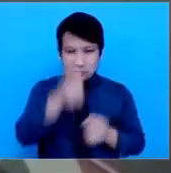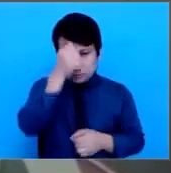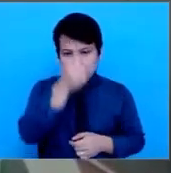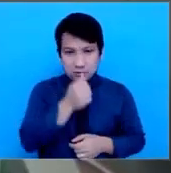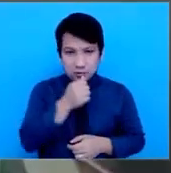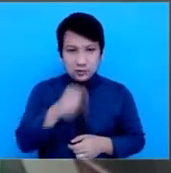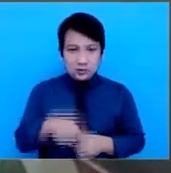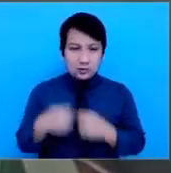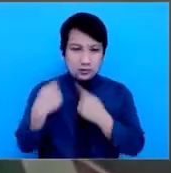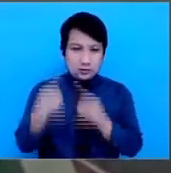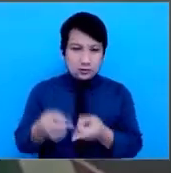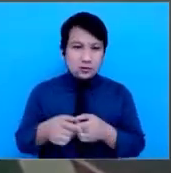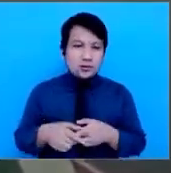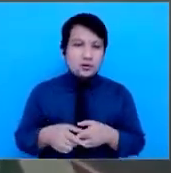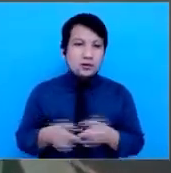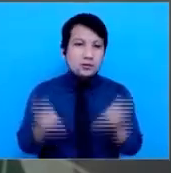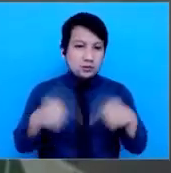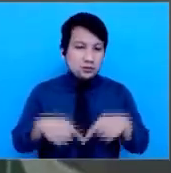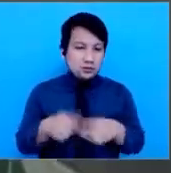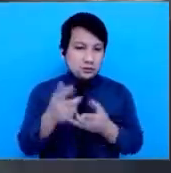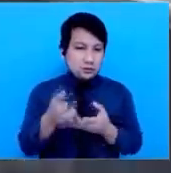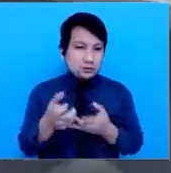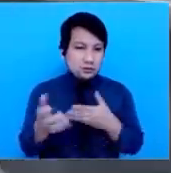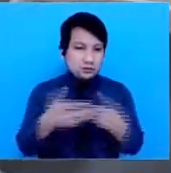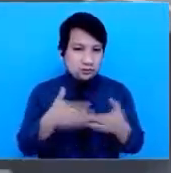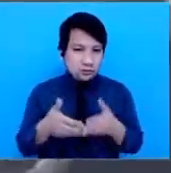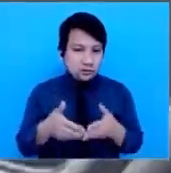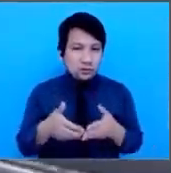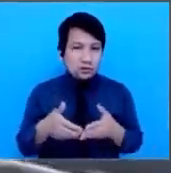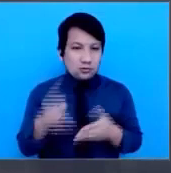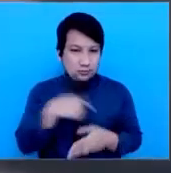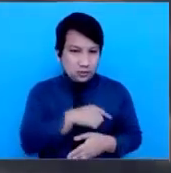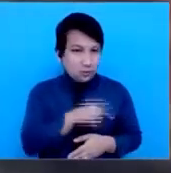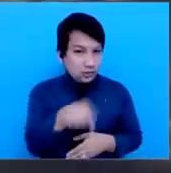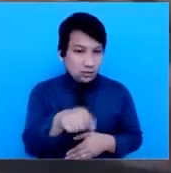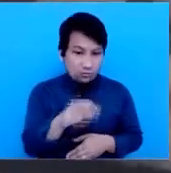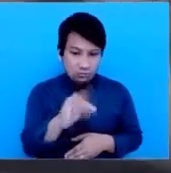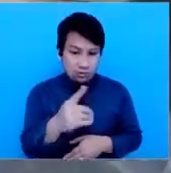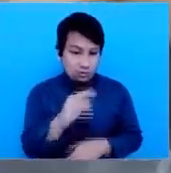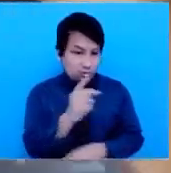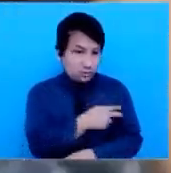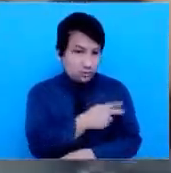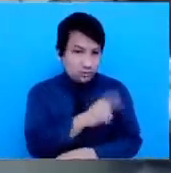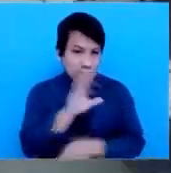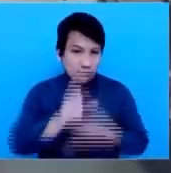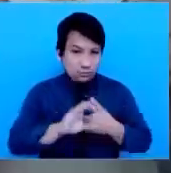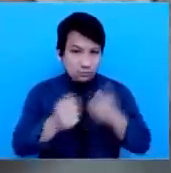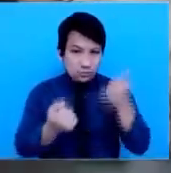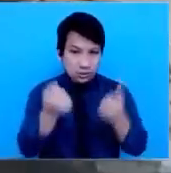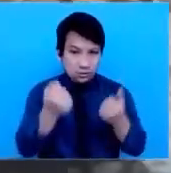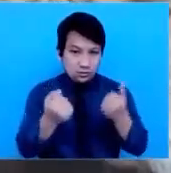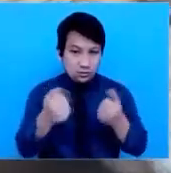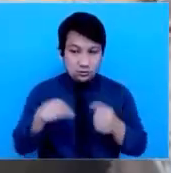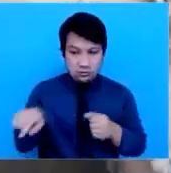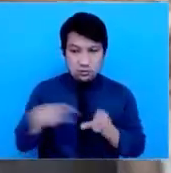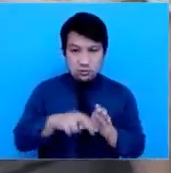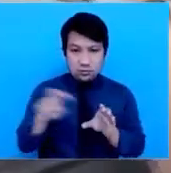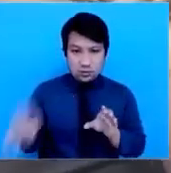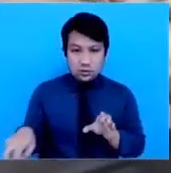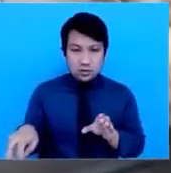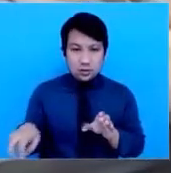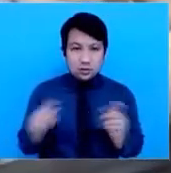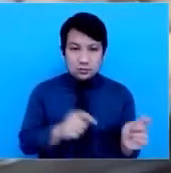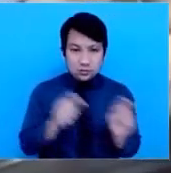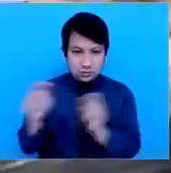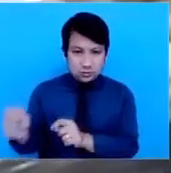in the implementation for today. Kunyari po yung driver, pag hindi pa fully vaccinated yung driver, pinabababa yung mga pasahero, nililipat po ng